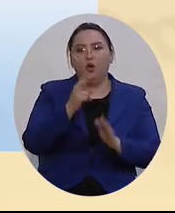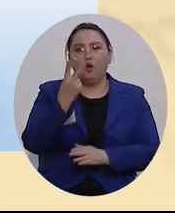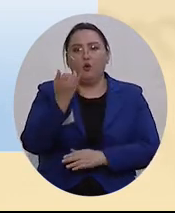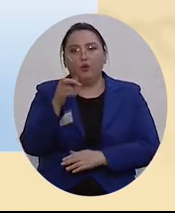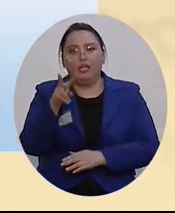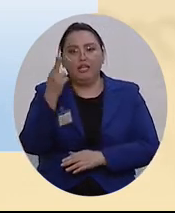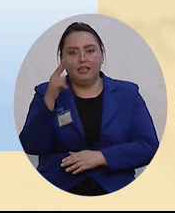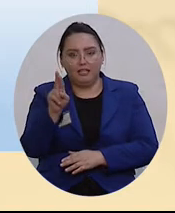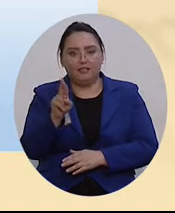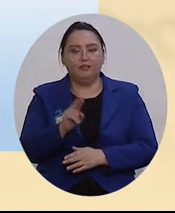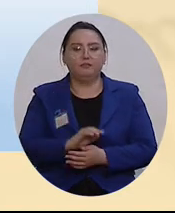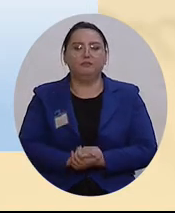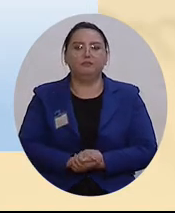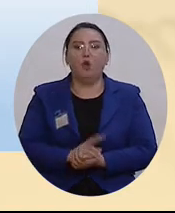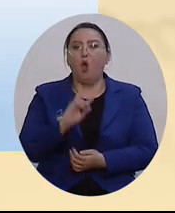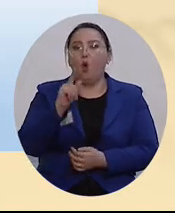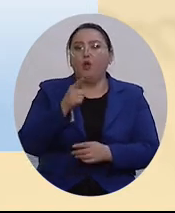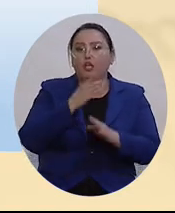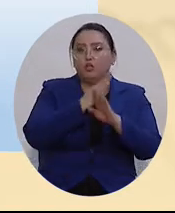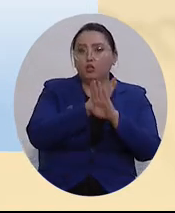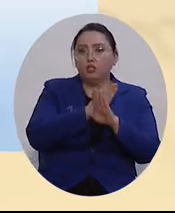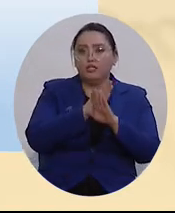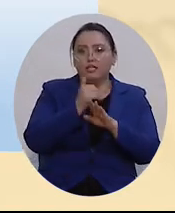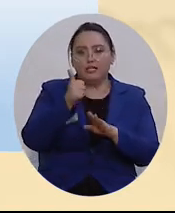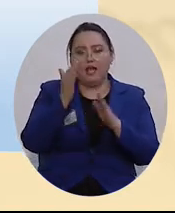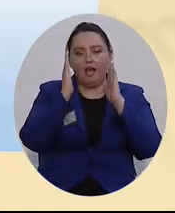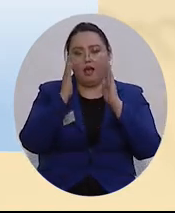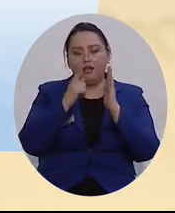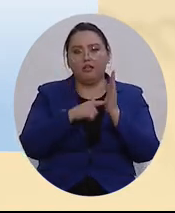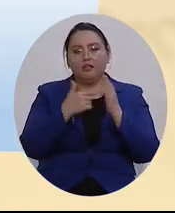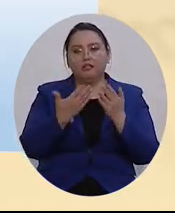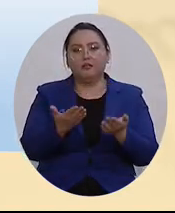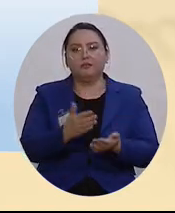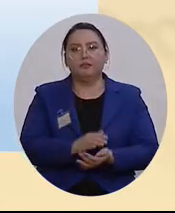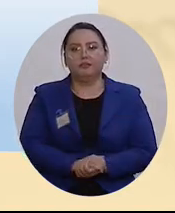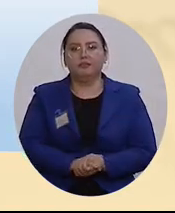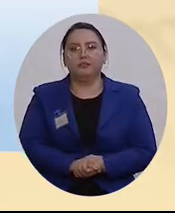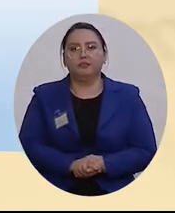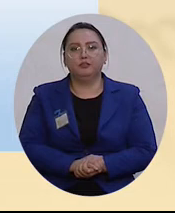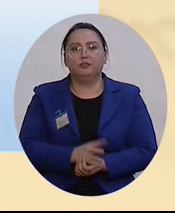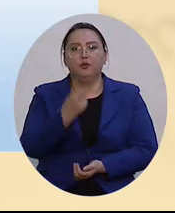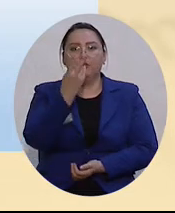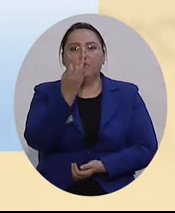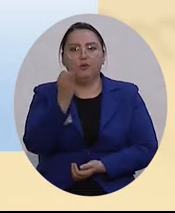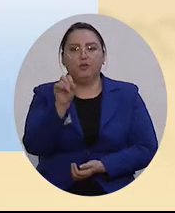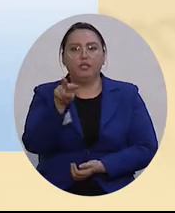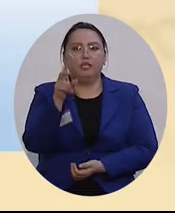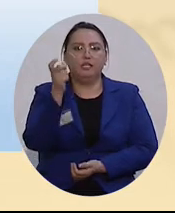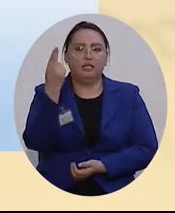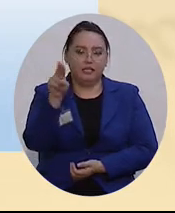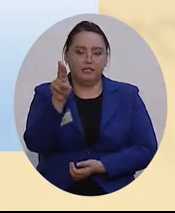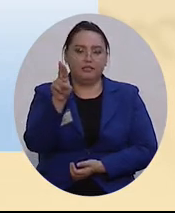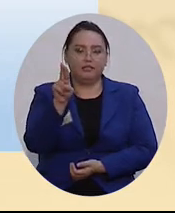маш сайн гарна гэдэг маань энэ хичээлүүдийн гол зорилго байгаа. За тийм учраас үйлд гэдэг үг гийгүлгчээр төгсөв үг байна.